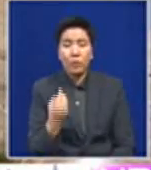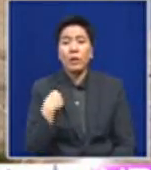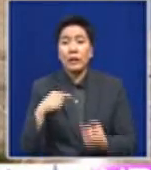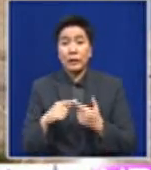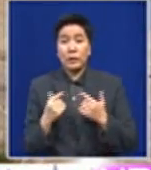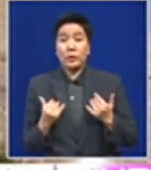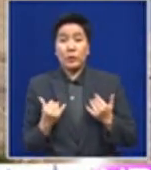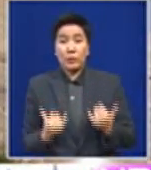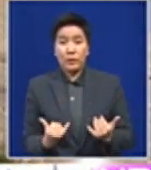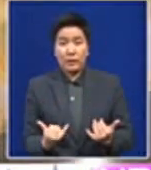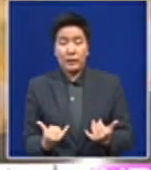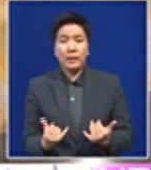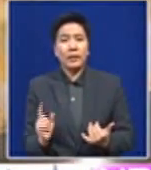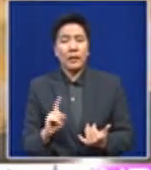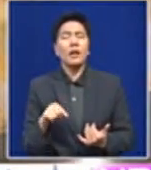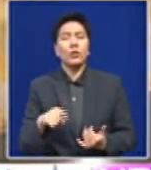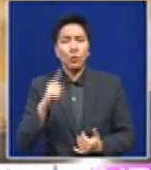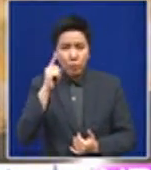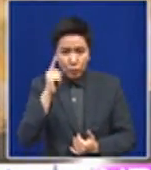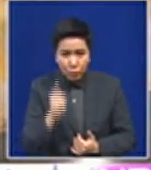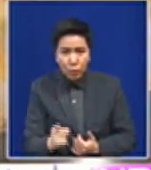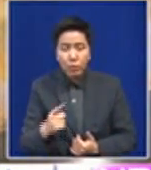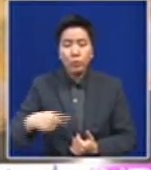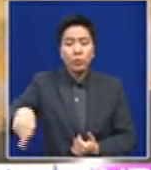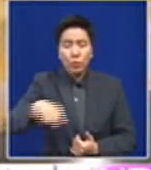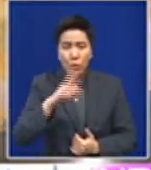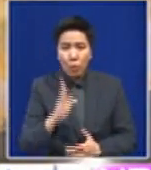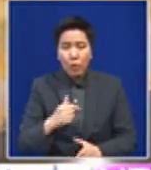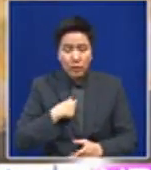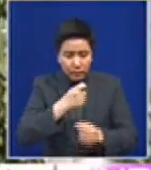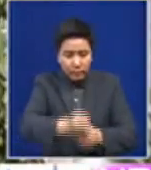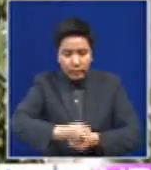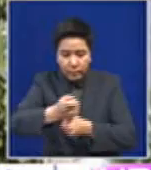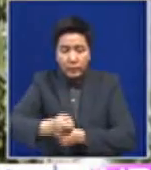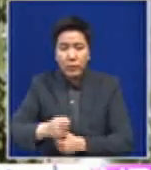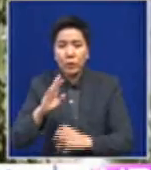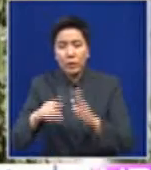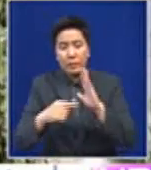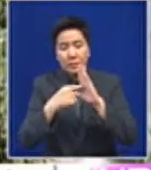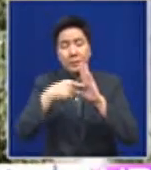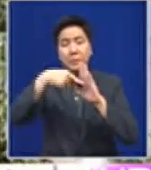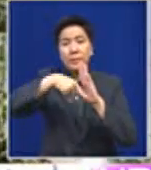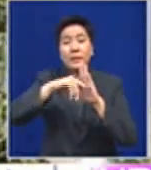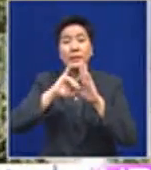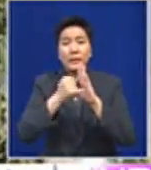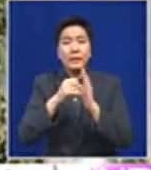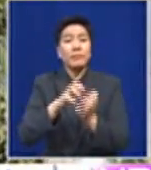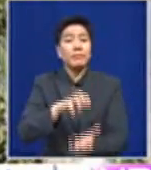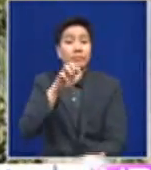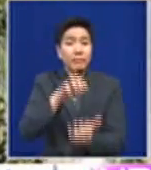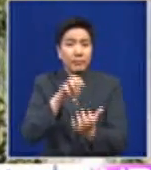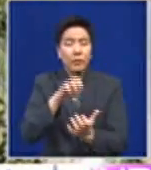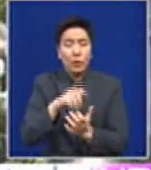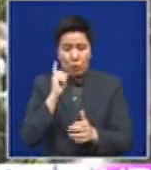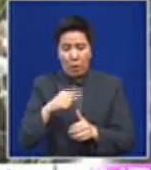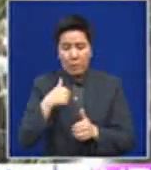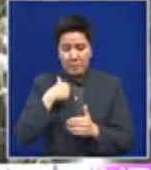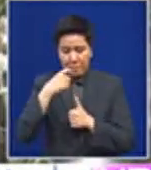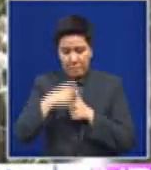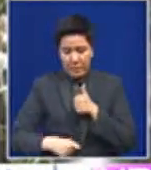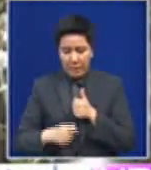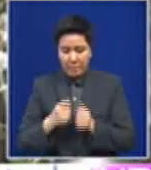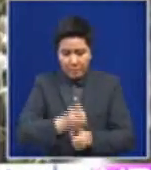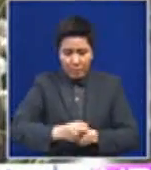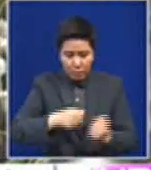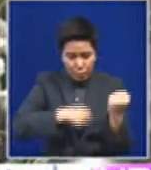เป็นอยู่ในปัจจุบันถึงเวลาแล้วที่พี่น้องเกษตรกรชาวพิจิตรต้องปรับเปลี่ยนพฤติกรรมด้านการเพาะปลูกจาก